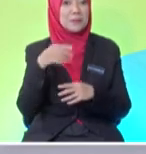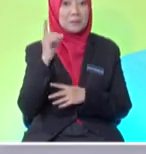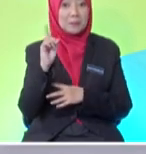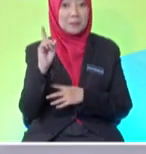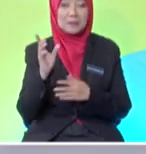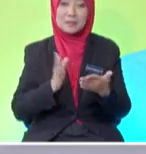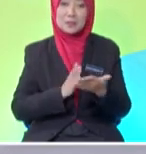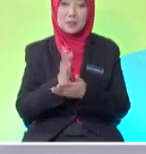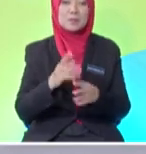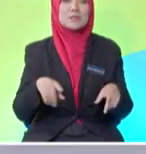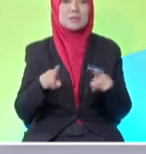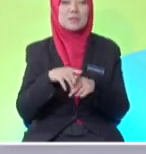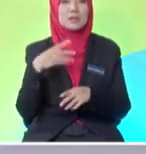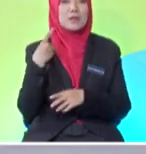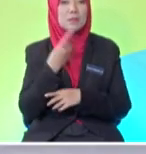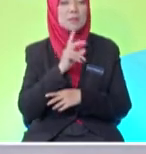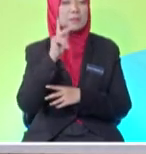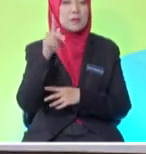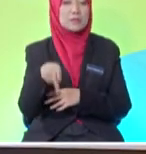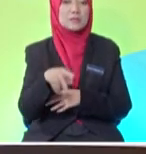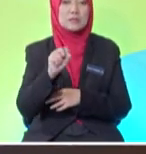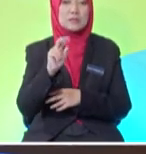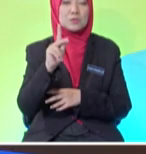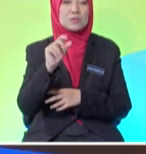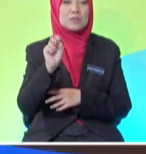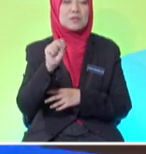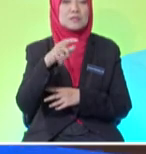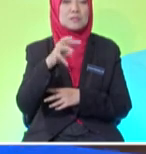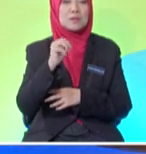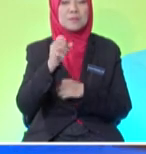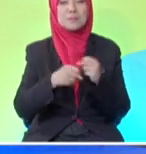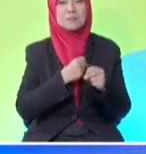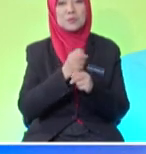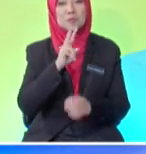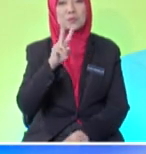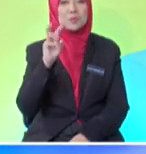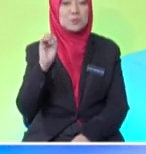teruskan bersama dengan kami pastinya dalam sukses SPM 2022